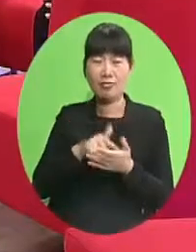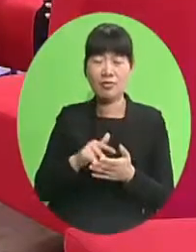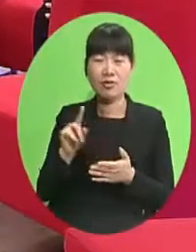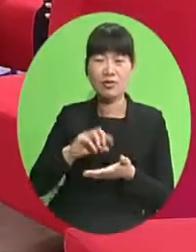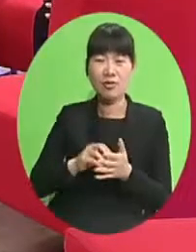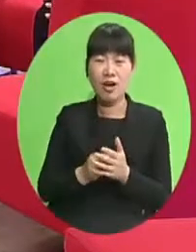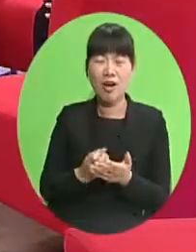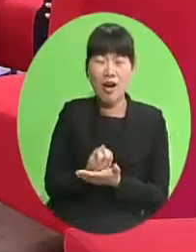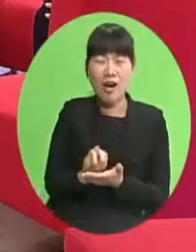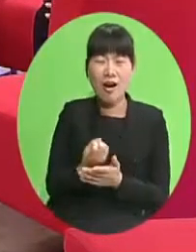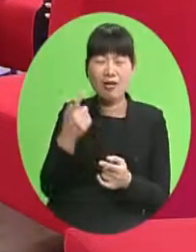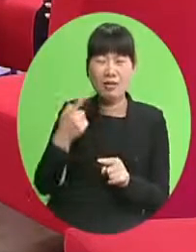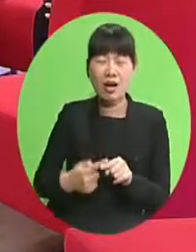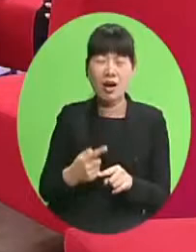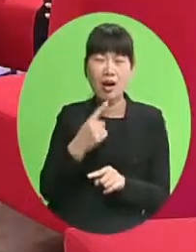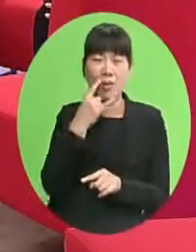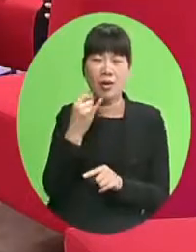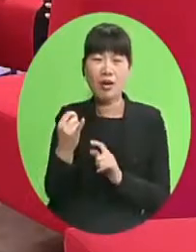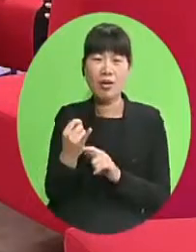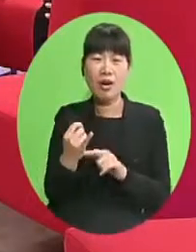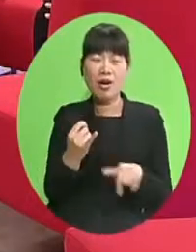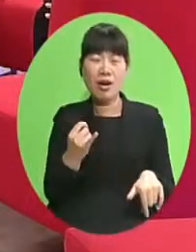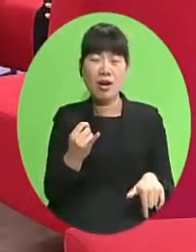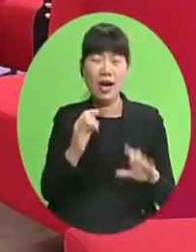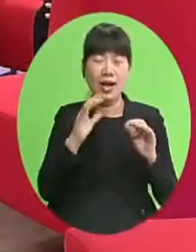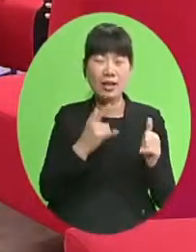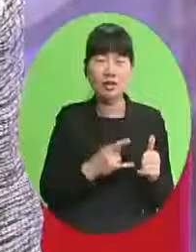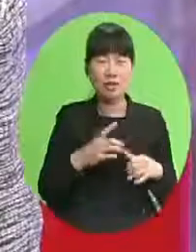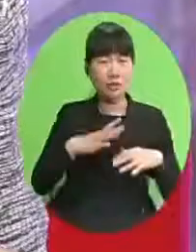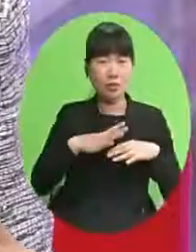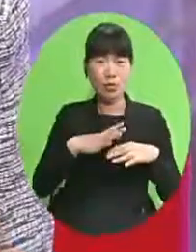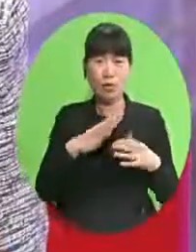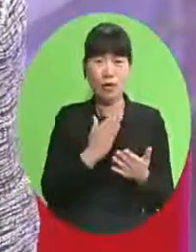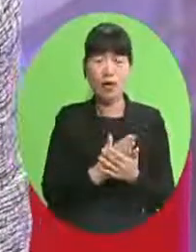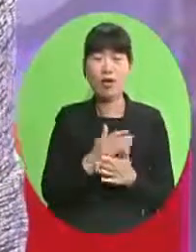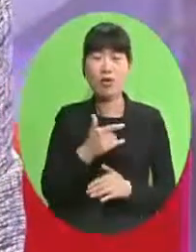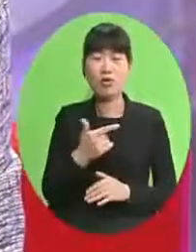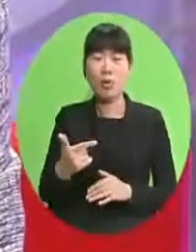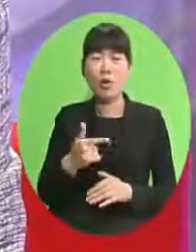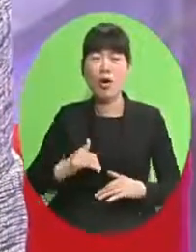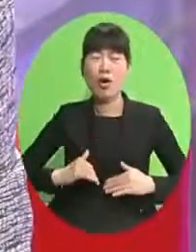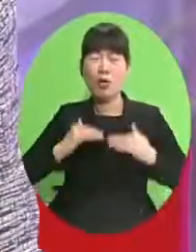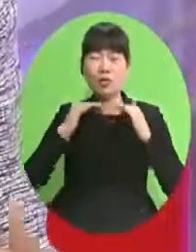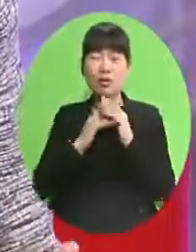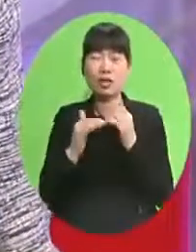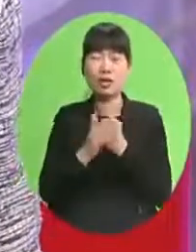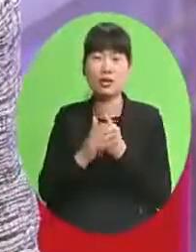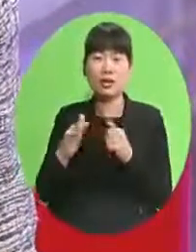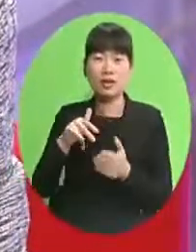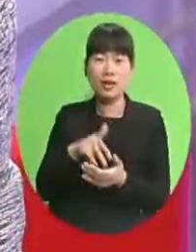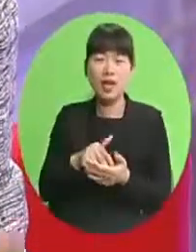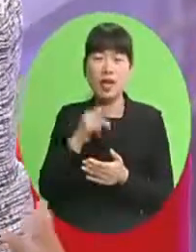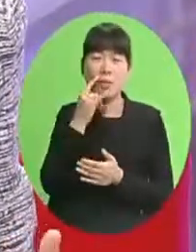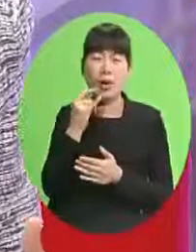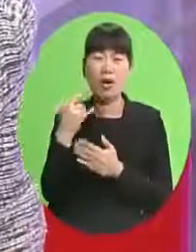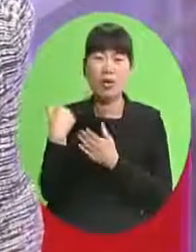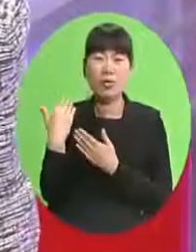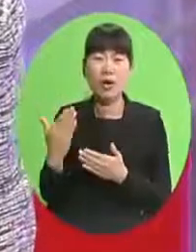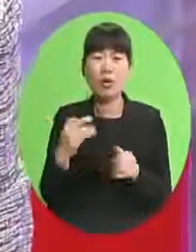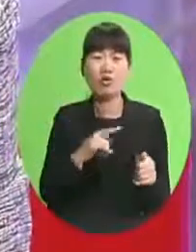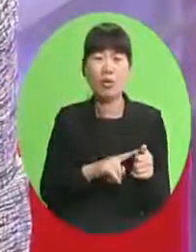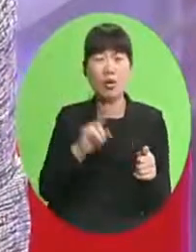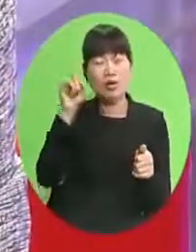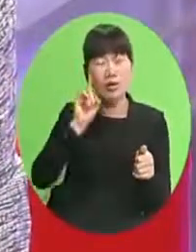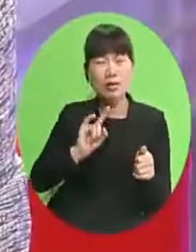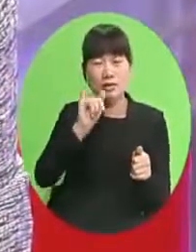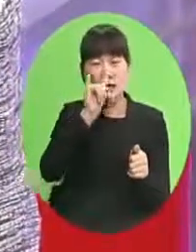정도 버둥대다가 그때 엄마는 아이를 막 무서워하고 야단치는 게 아니라 너가 네. 지금 너무 많이 흥분을 해서 이 상태로 엄마가 두면 너가 다칠